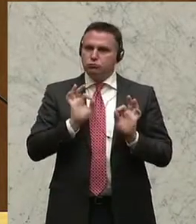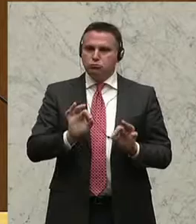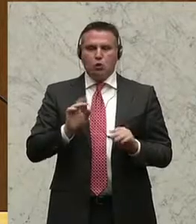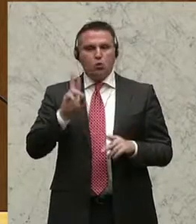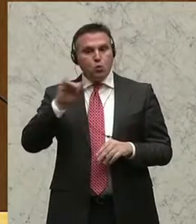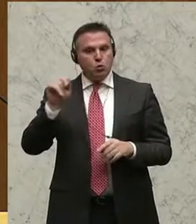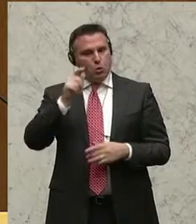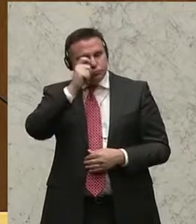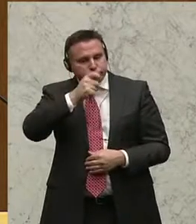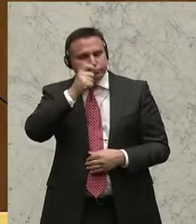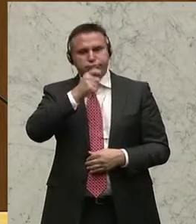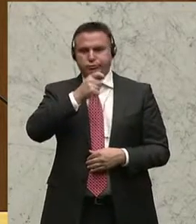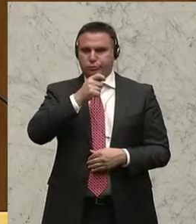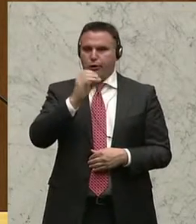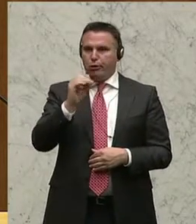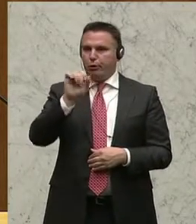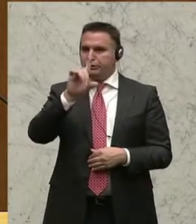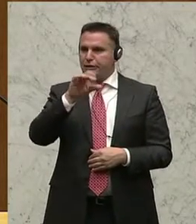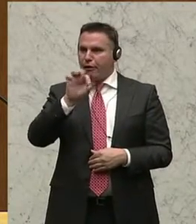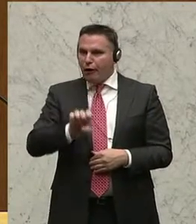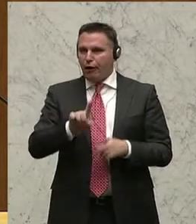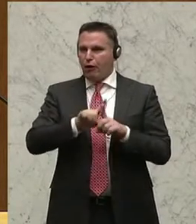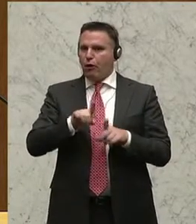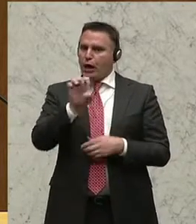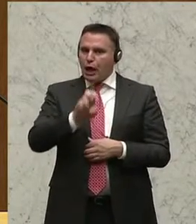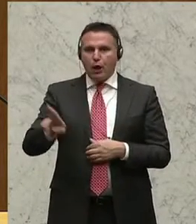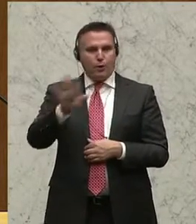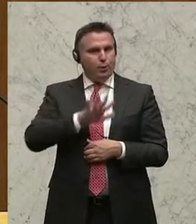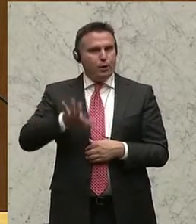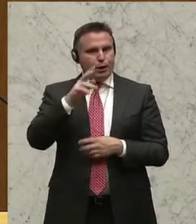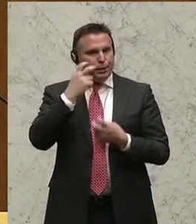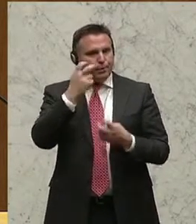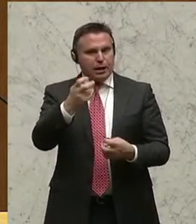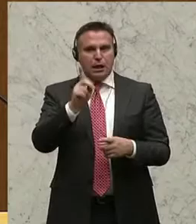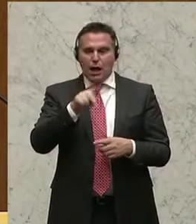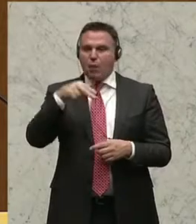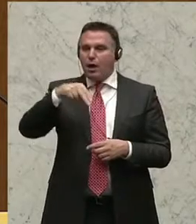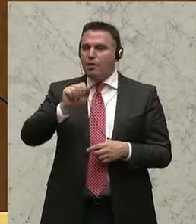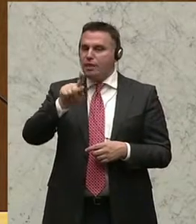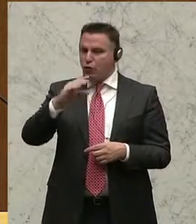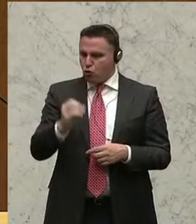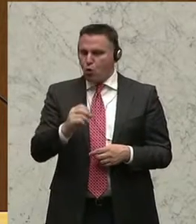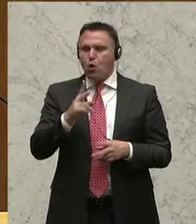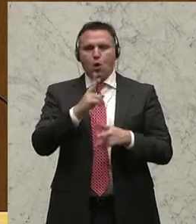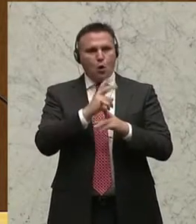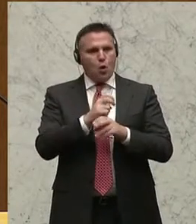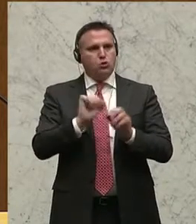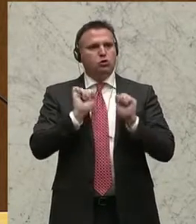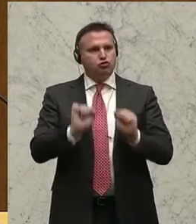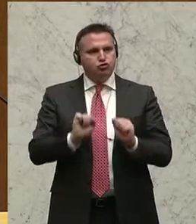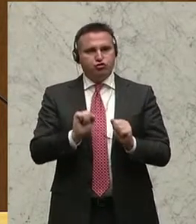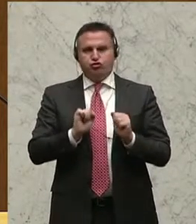von der UNO über die OSZE bis zur Europäischen Union und zur NATO. Österreich hat eine lange